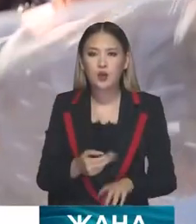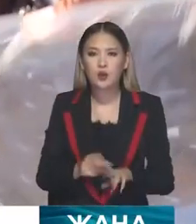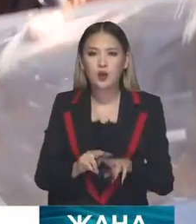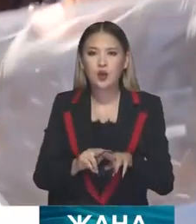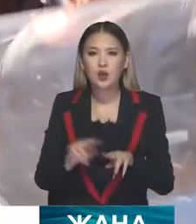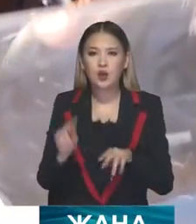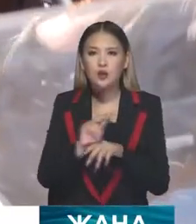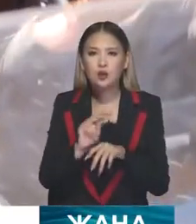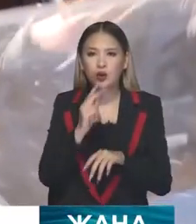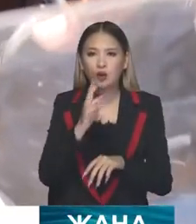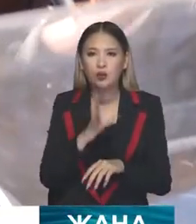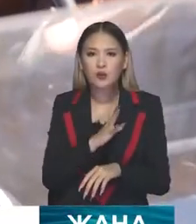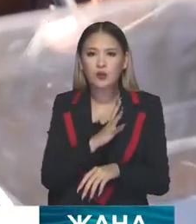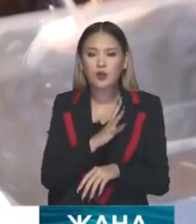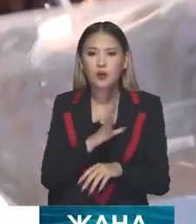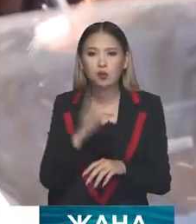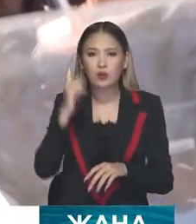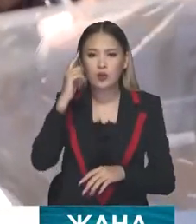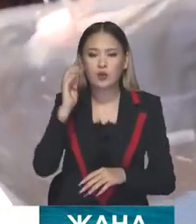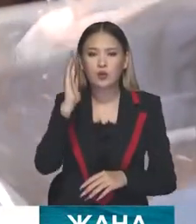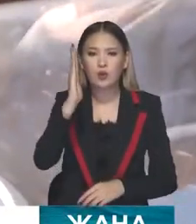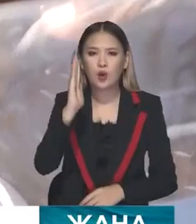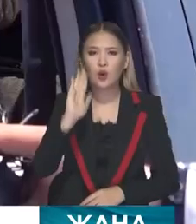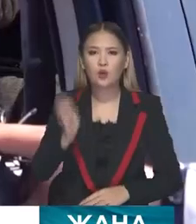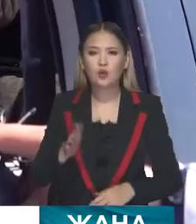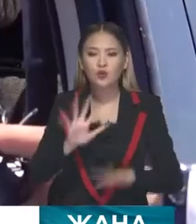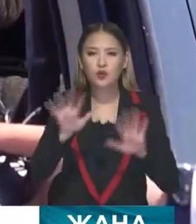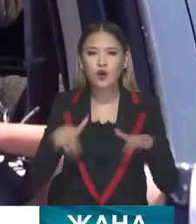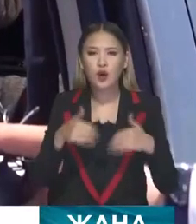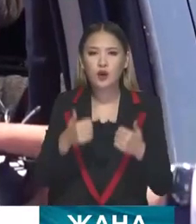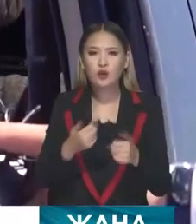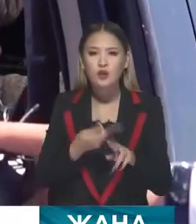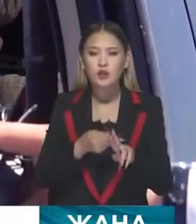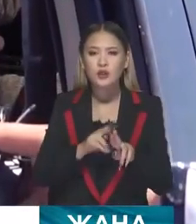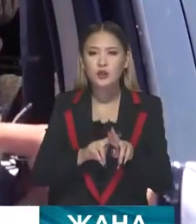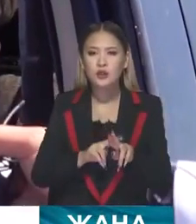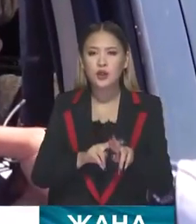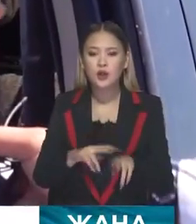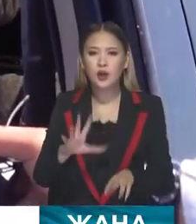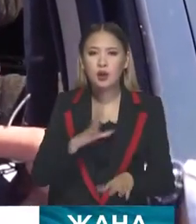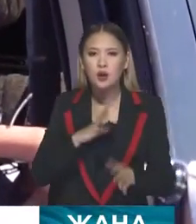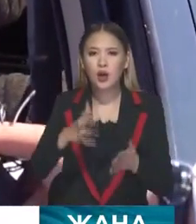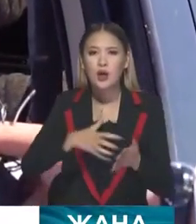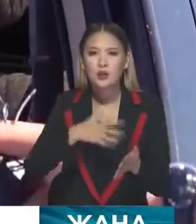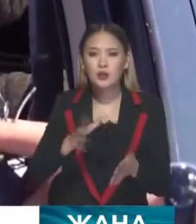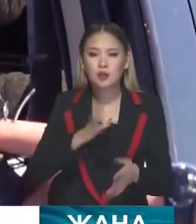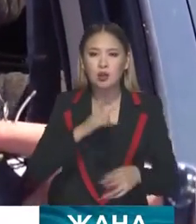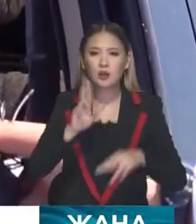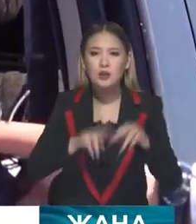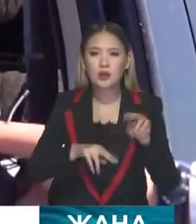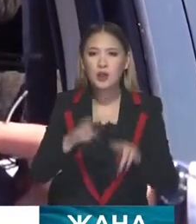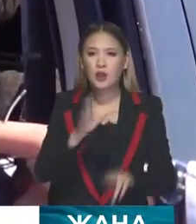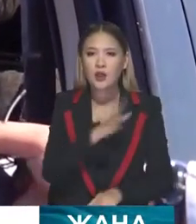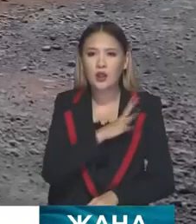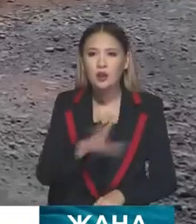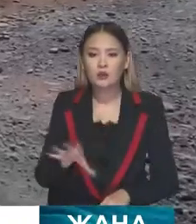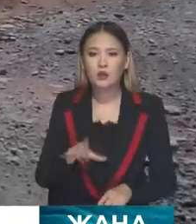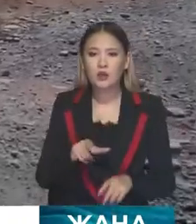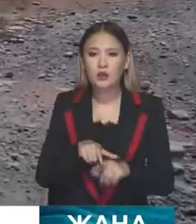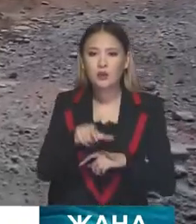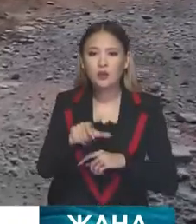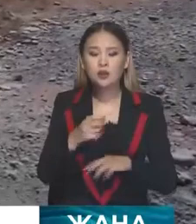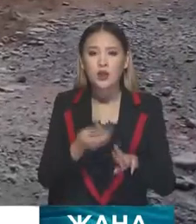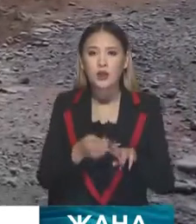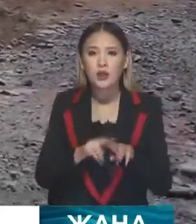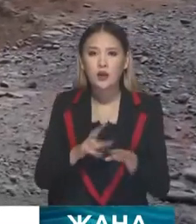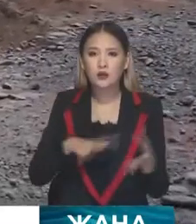бірақ істелініп жатыр жол. Келешекте жақсы болады деп ойлаймын енді жолды. Мынаяқты бәрі қасып тастағанда салынбаған әлі сол жол сол күйі жатыр.